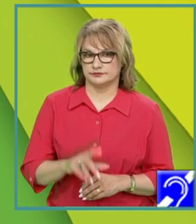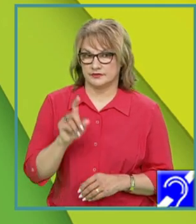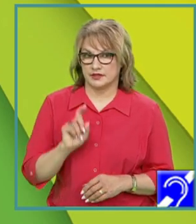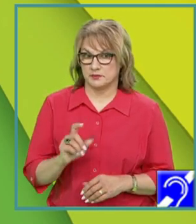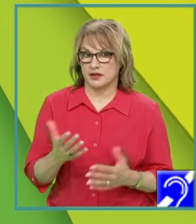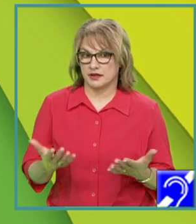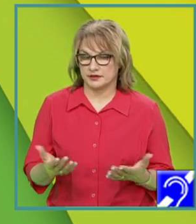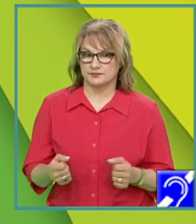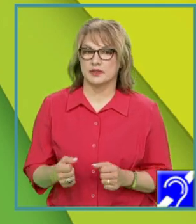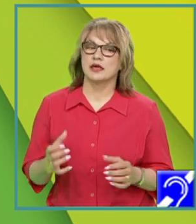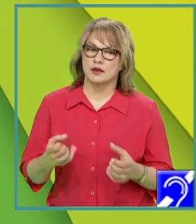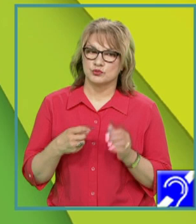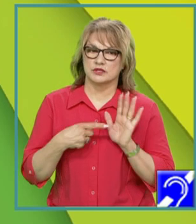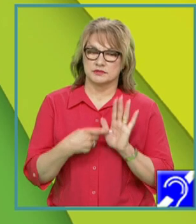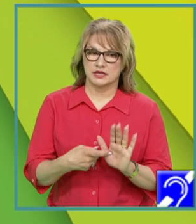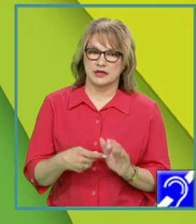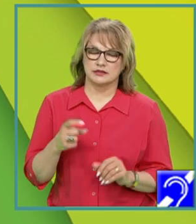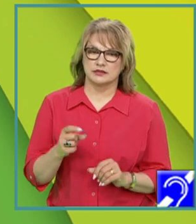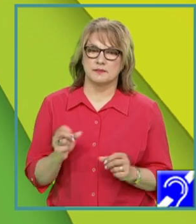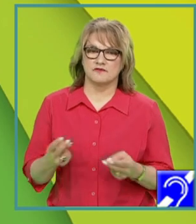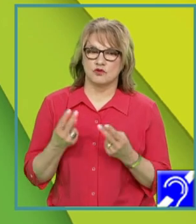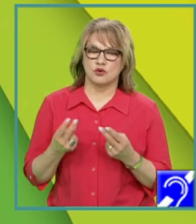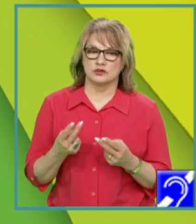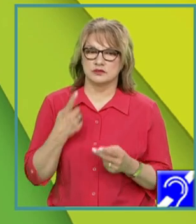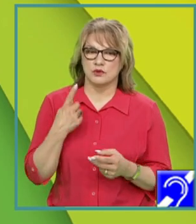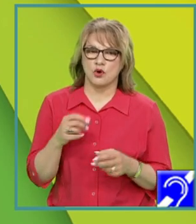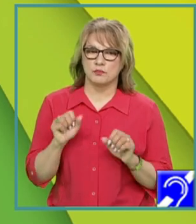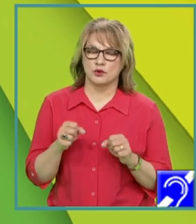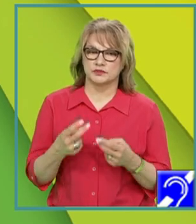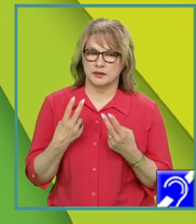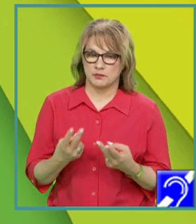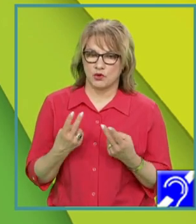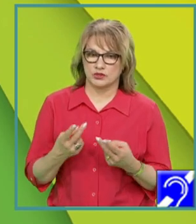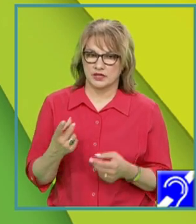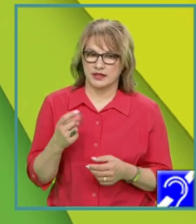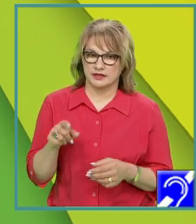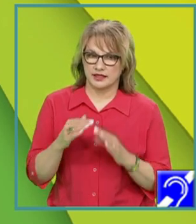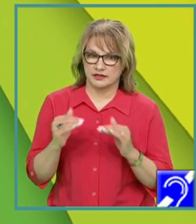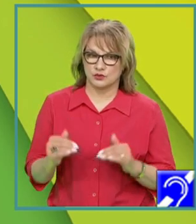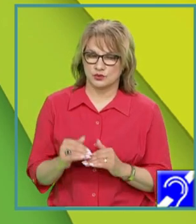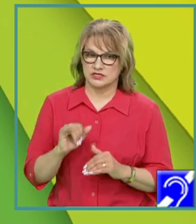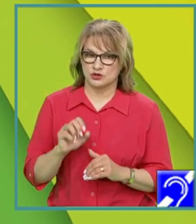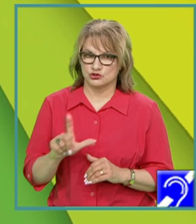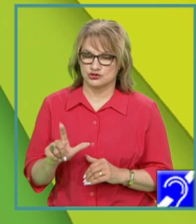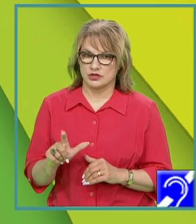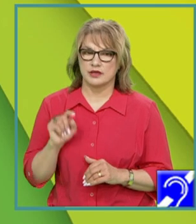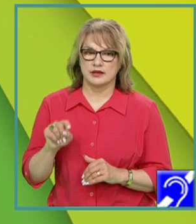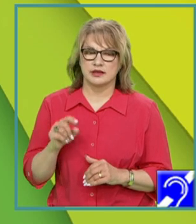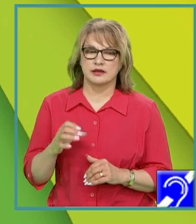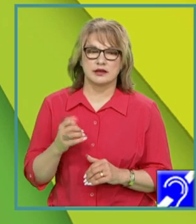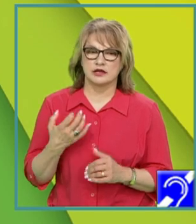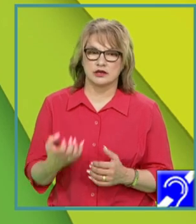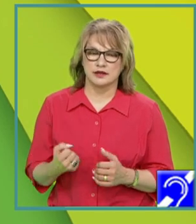putem Să arătăm folosind o proprietate importantă a triunghiului isoscel aceea că